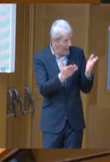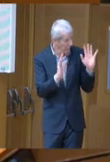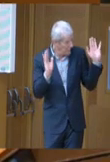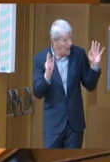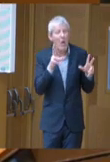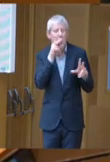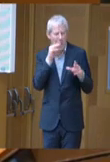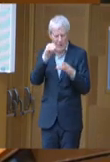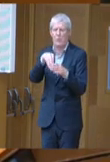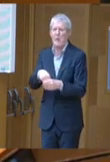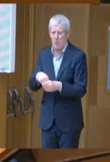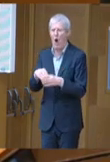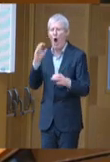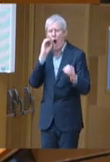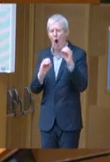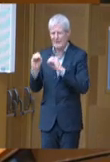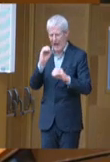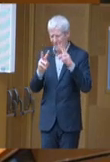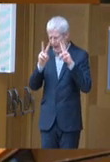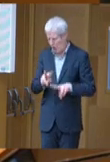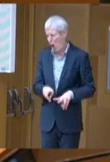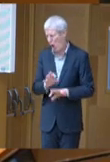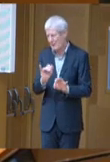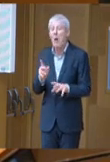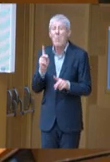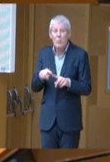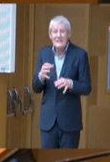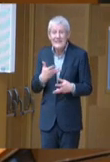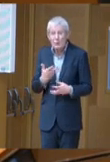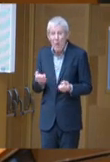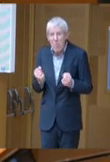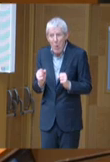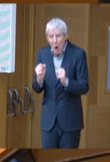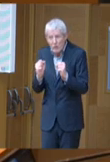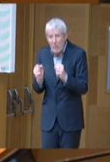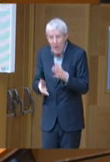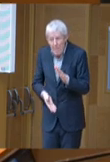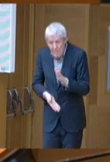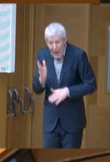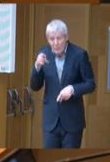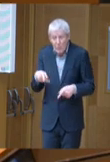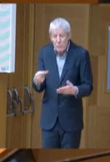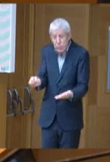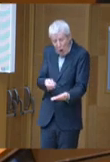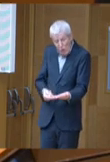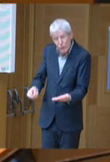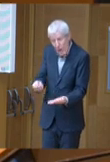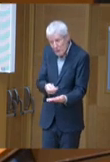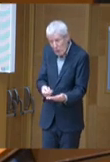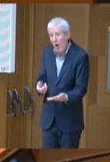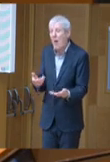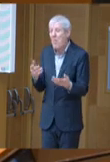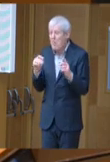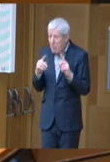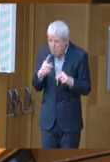due osservatori e naturalmente se vi sarà la possibilità di poter avviare questa progettualità, poi anche